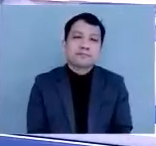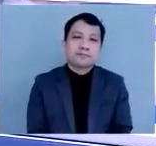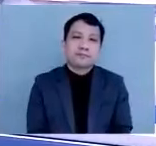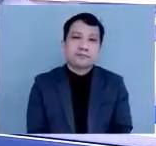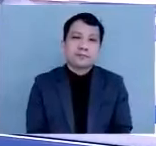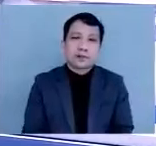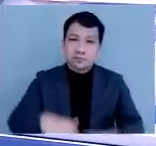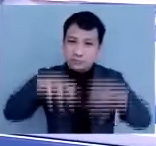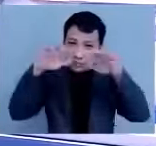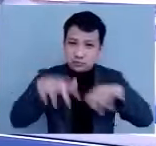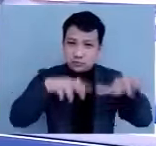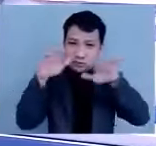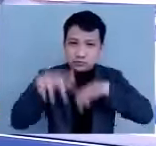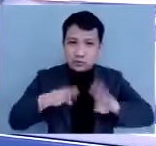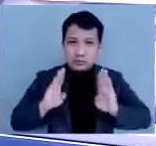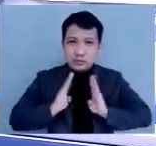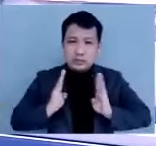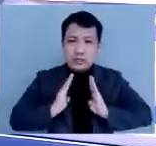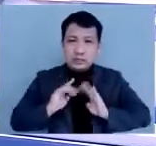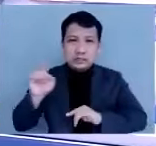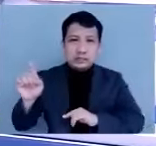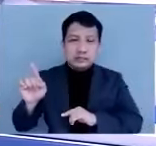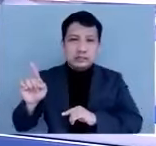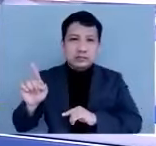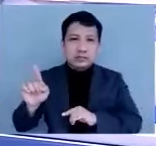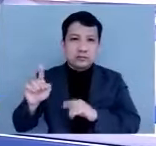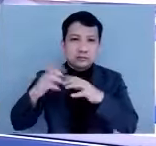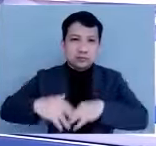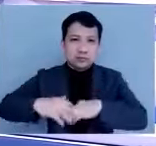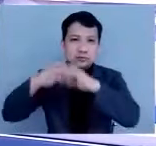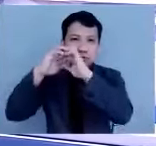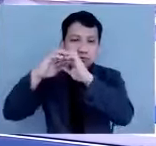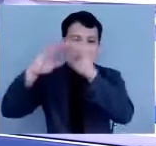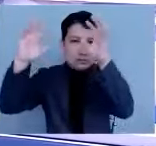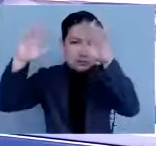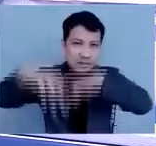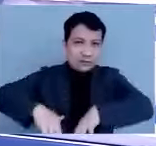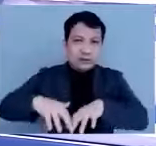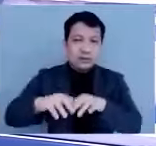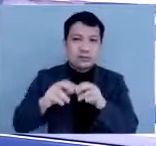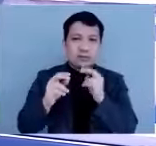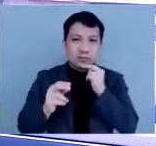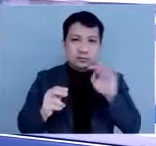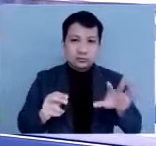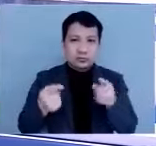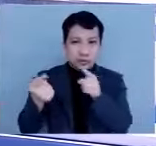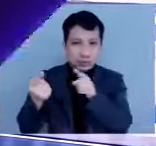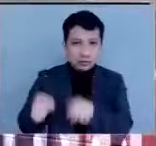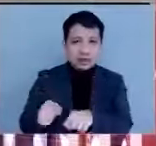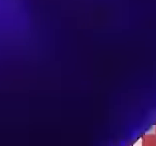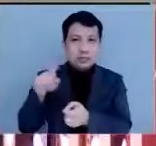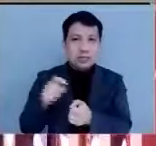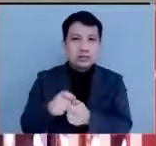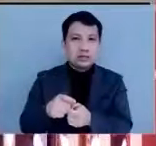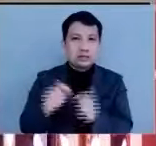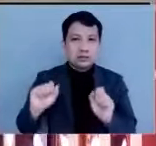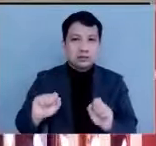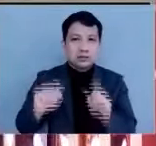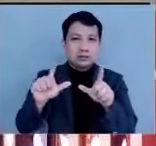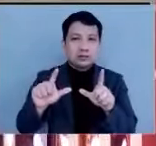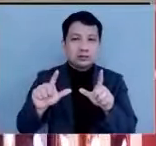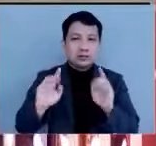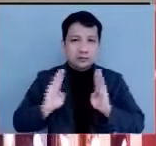sa Baguio City, biglang gumuho ang isang construction site at saktong naroon ang News 5 na mangyari yan. At live mula sa Baguio